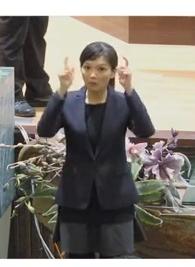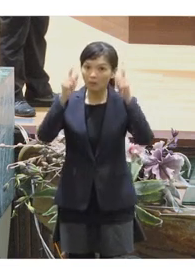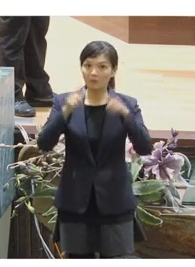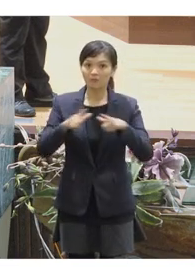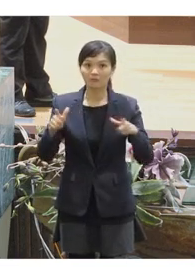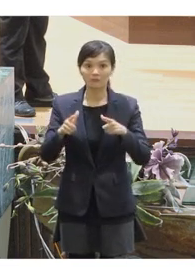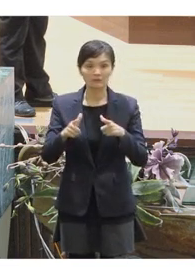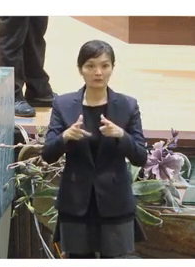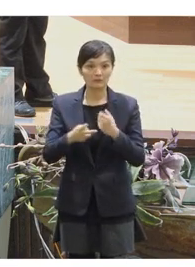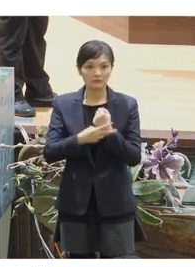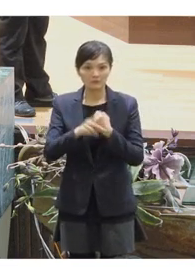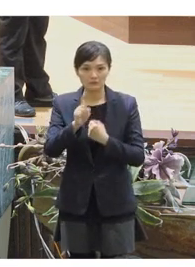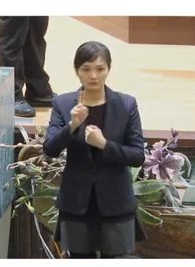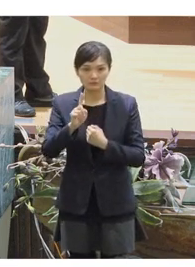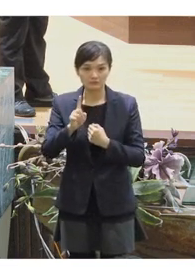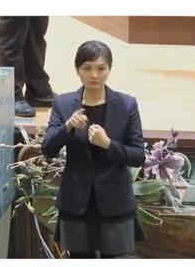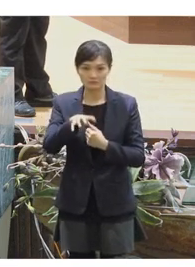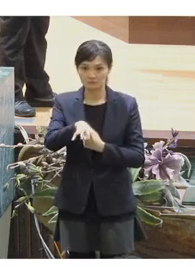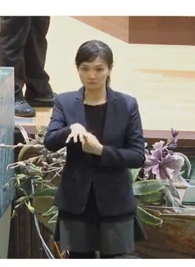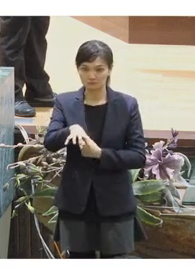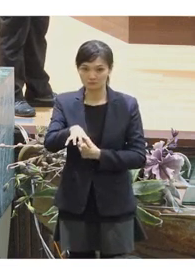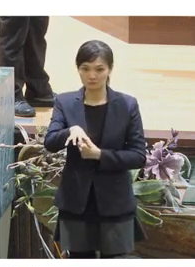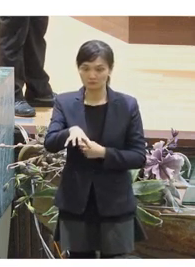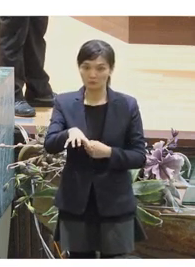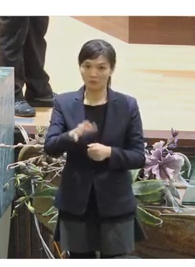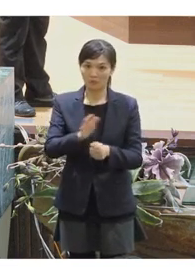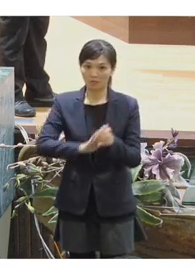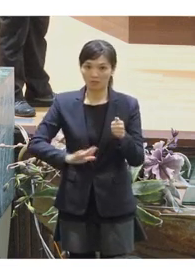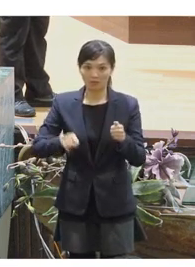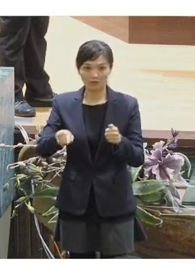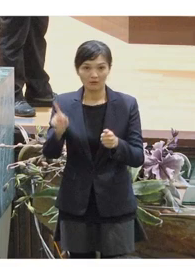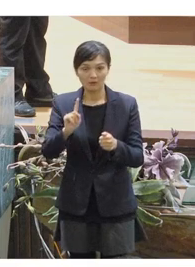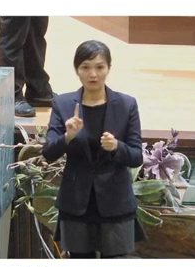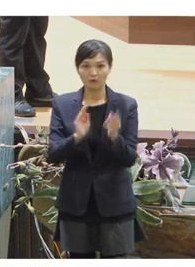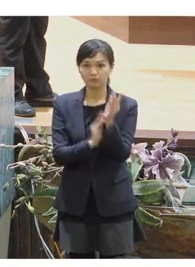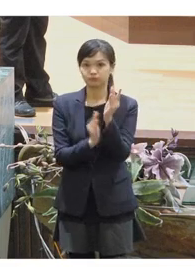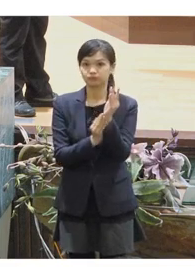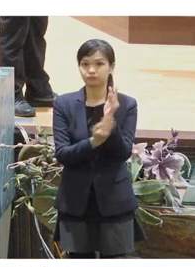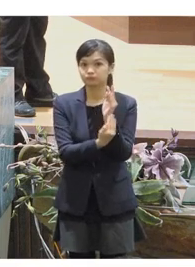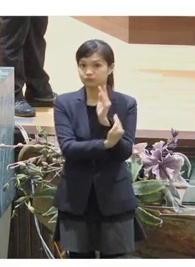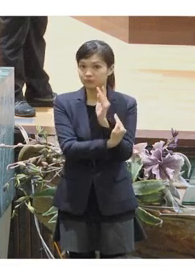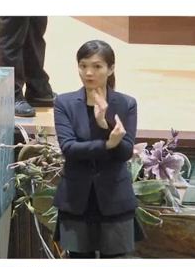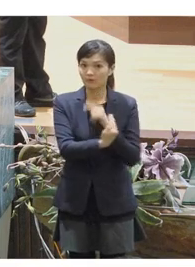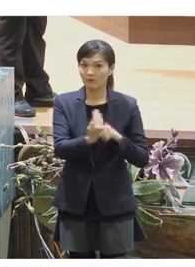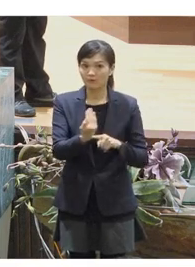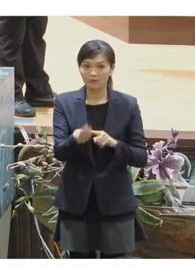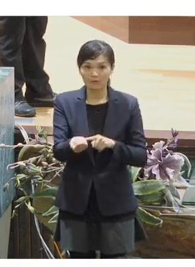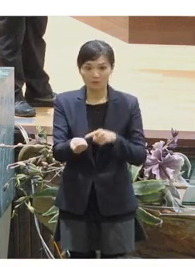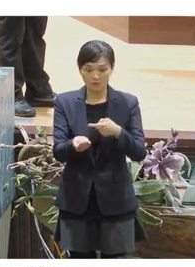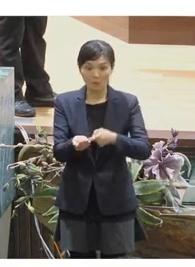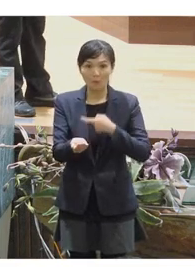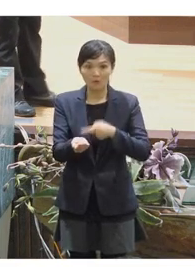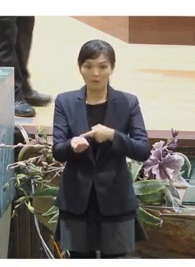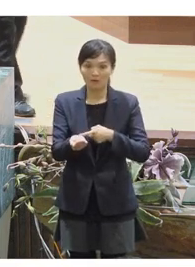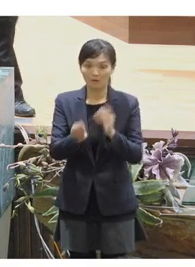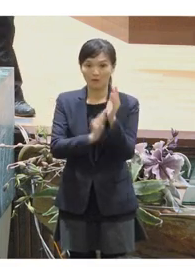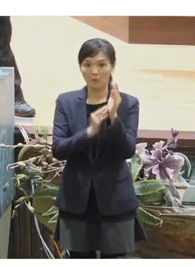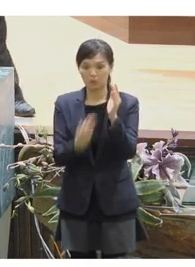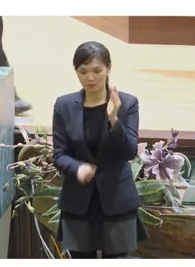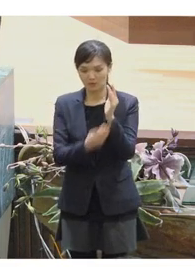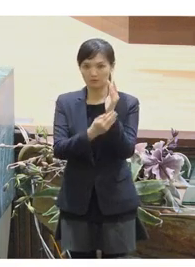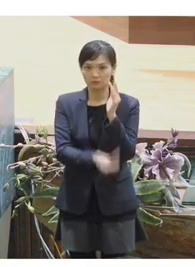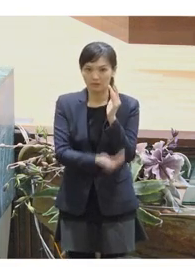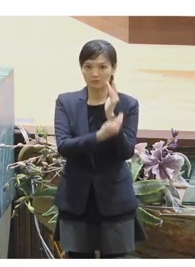林的那个中钢的转炉石，然后造成木瓜甚至水是强碱水，所以木瓜树整个掉光光。